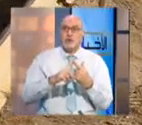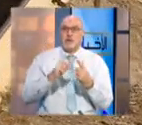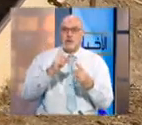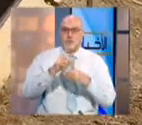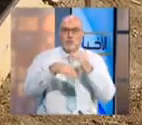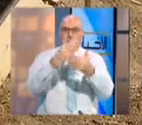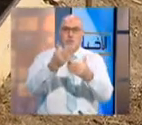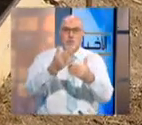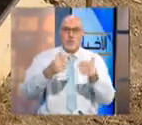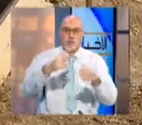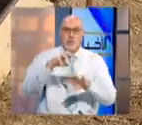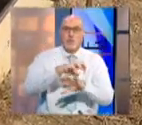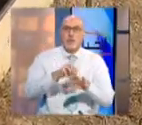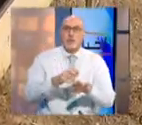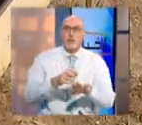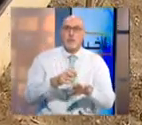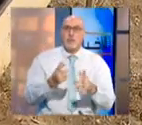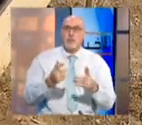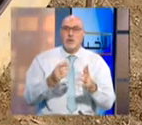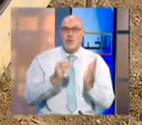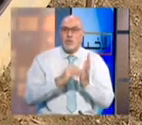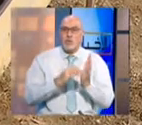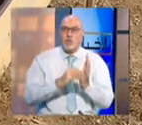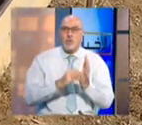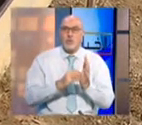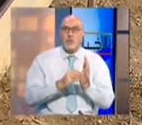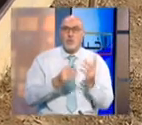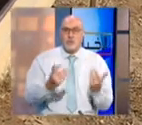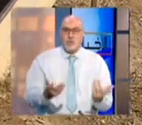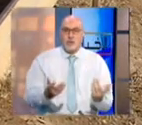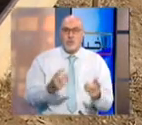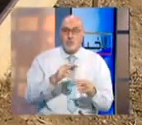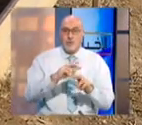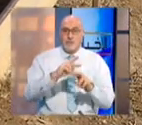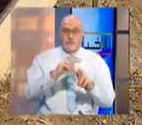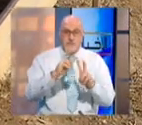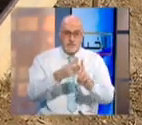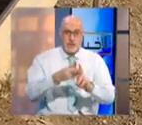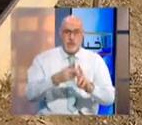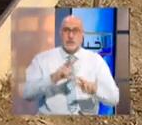والاقتصادية للولاية، بل يتعدى حدود إقليمها، فتسمسيلت